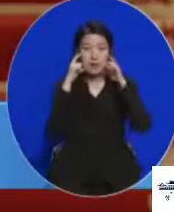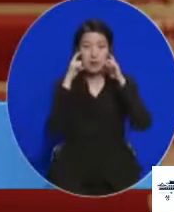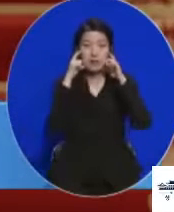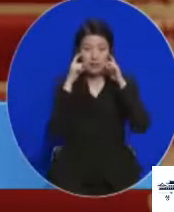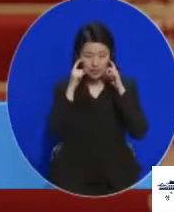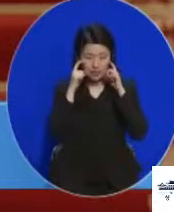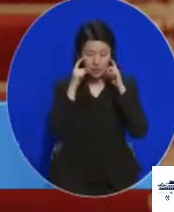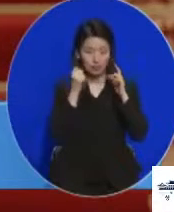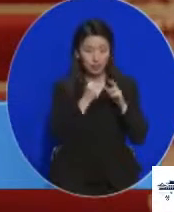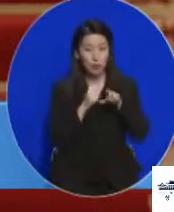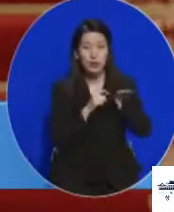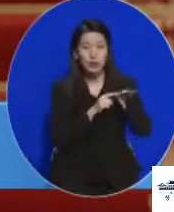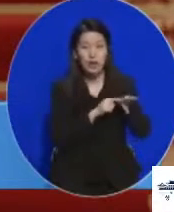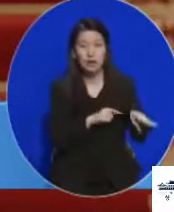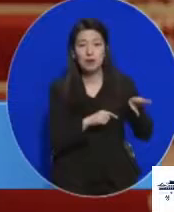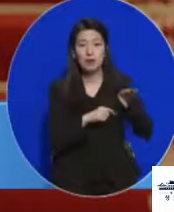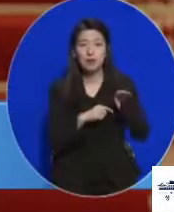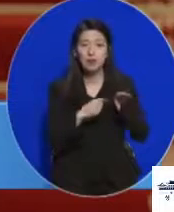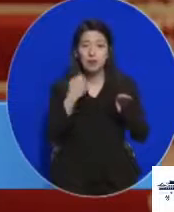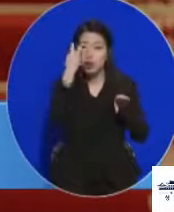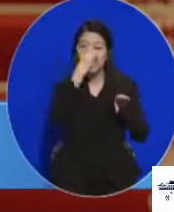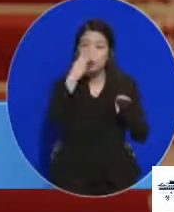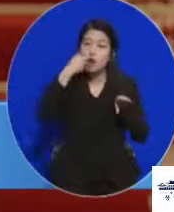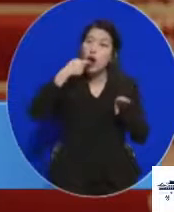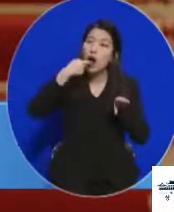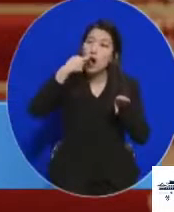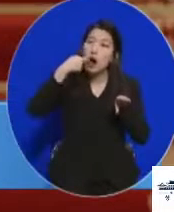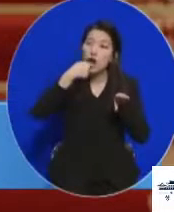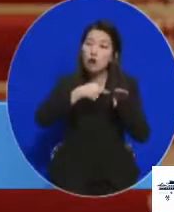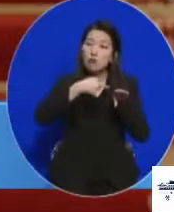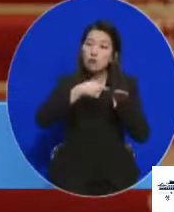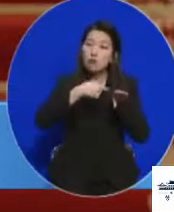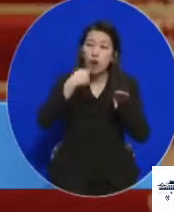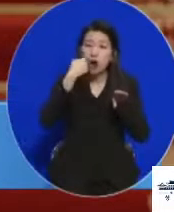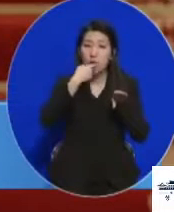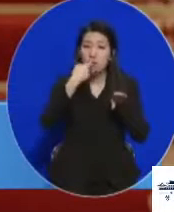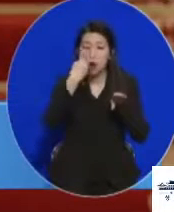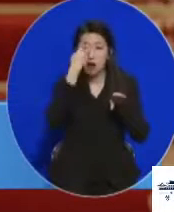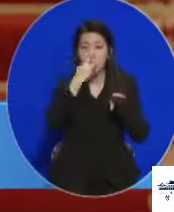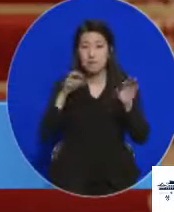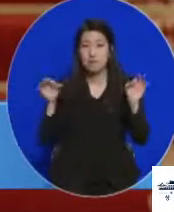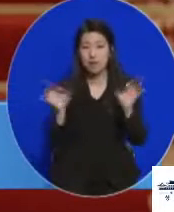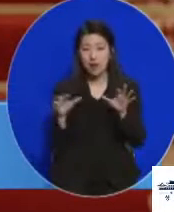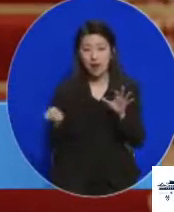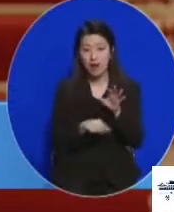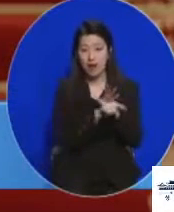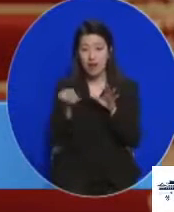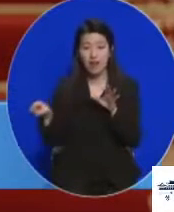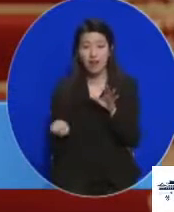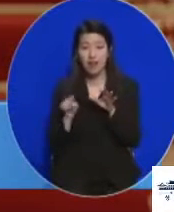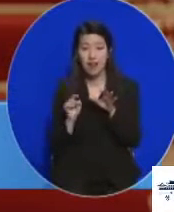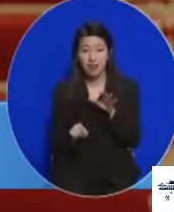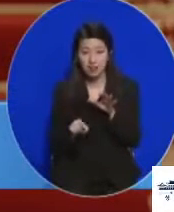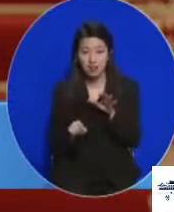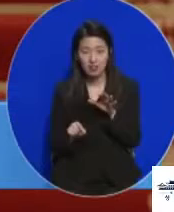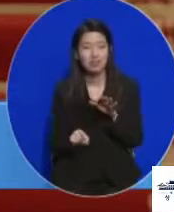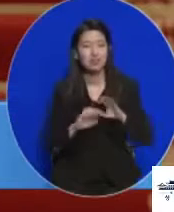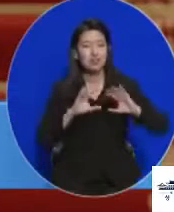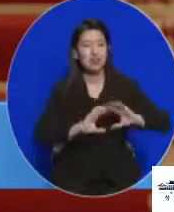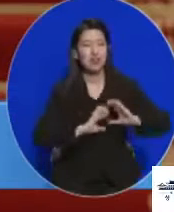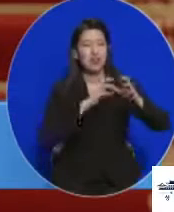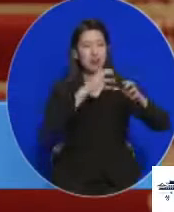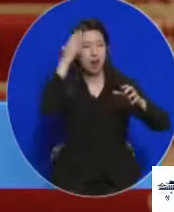물품들은 세계 각국에 보급되어 인류를 구원하러 부터 지키는 데 크게 기여했습니다